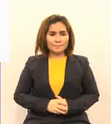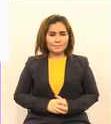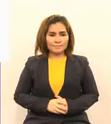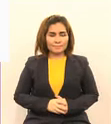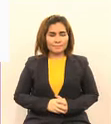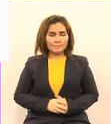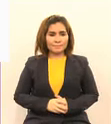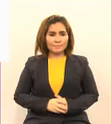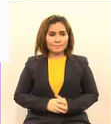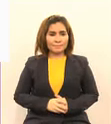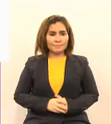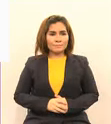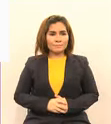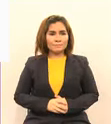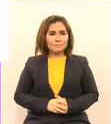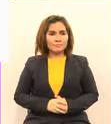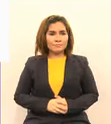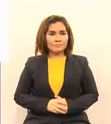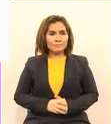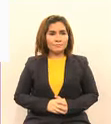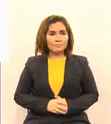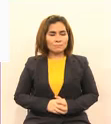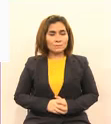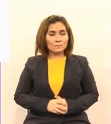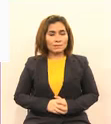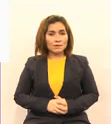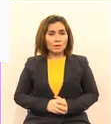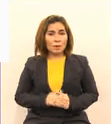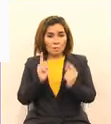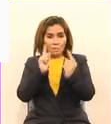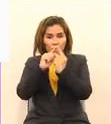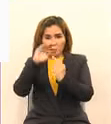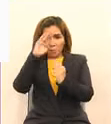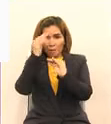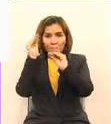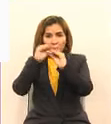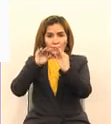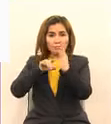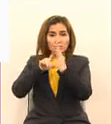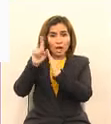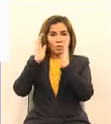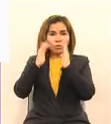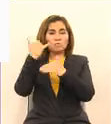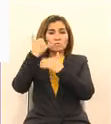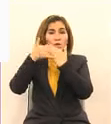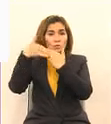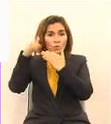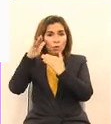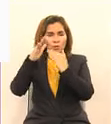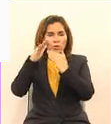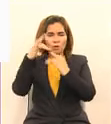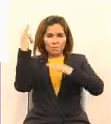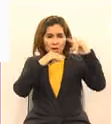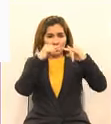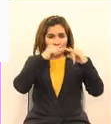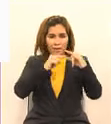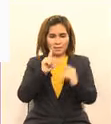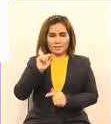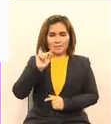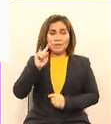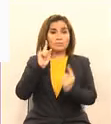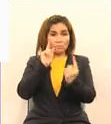างนี้มีจำนวนมากก็คือกลับมาจากต่างประเทศและนะและเป็นชาวต่างประเทศ21รายนะครับ